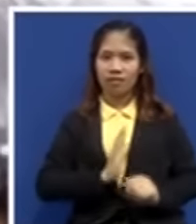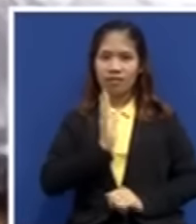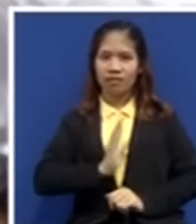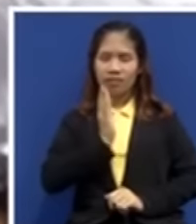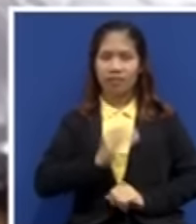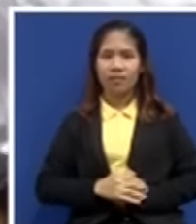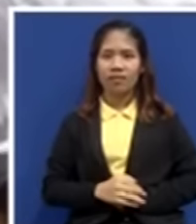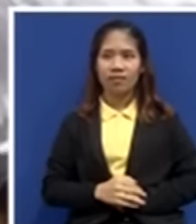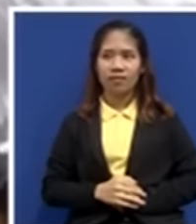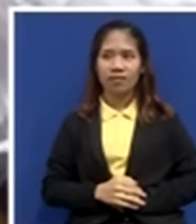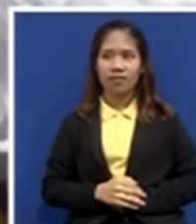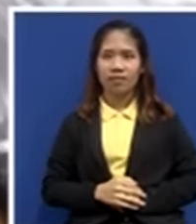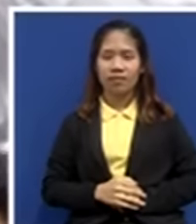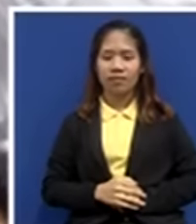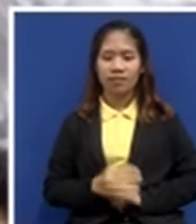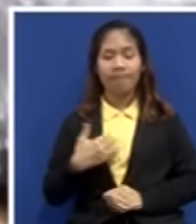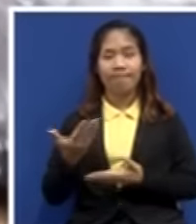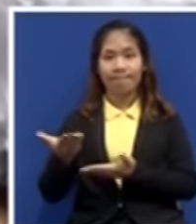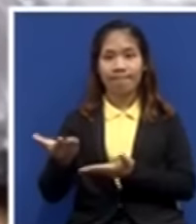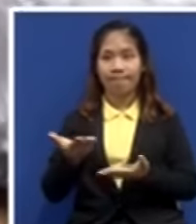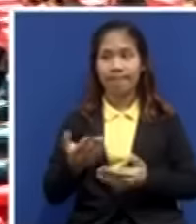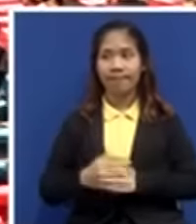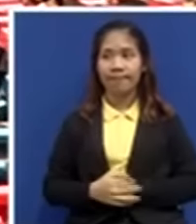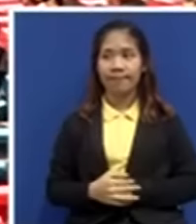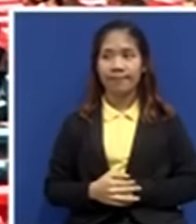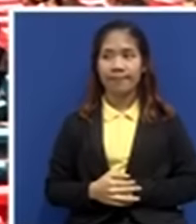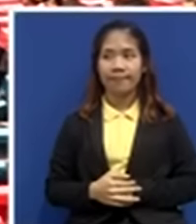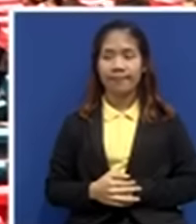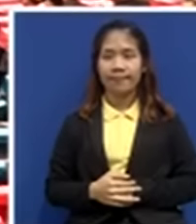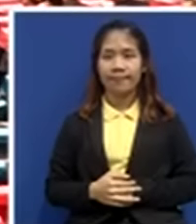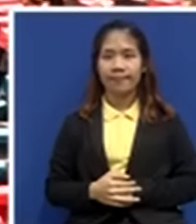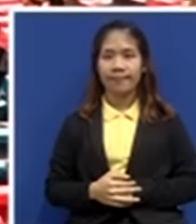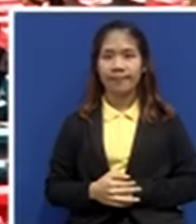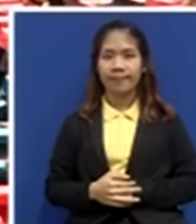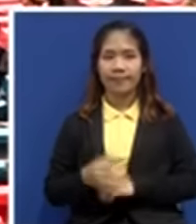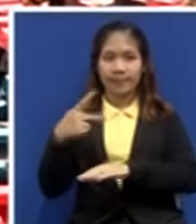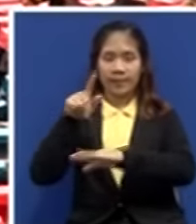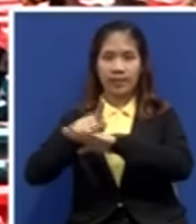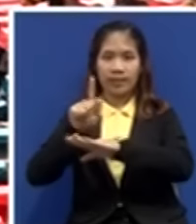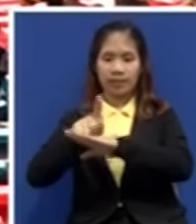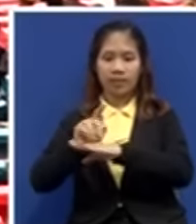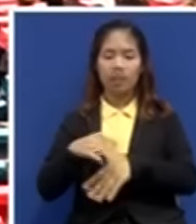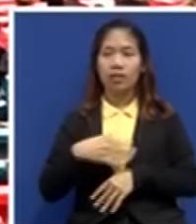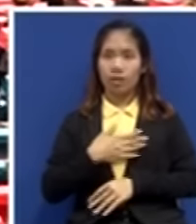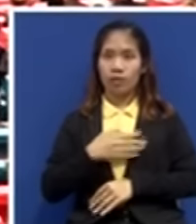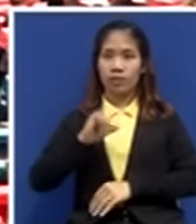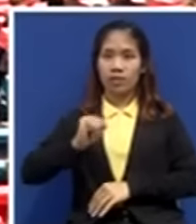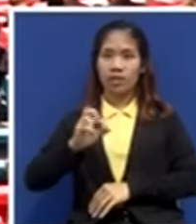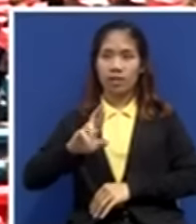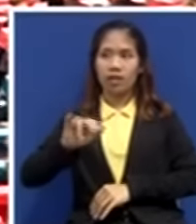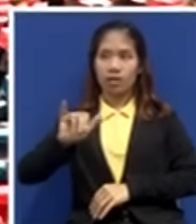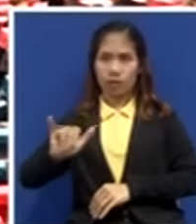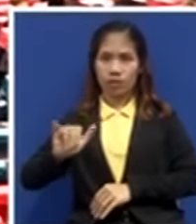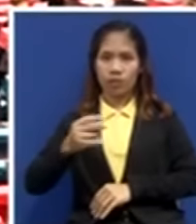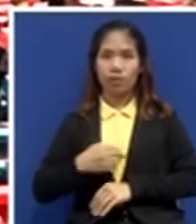ครับเชิญครับท่านธีรยุทวงเรื่อง ท่านที่เคารพครับ และผมจิรายุห่วงทรัพย์สมาชิกส